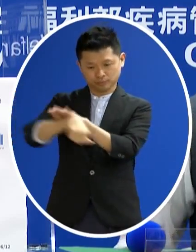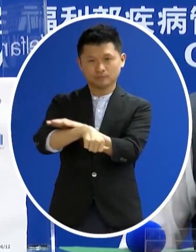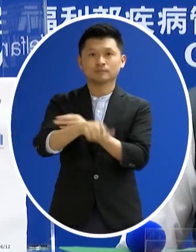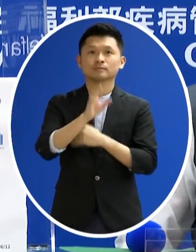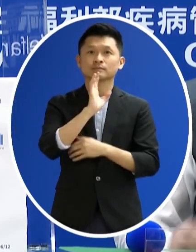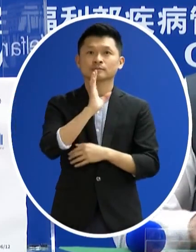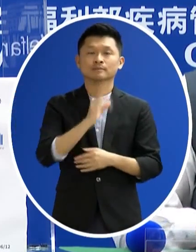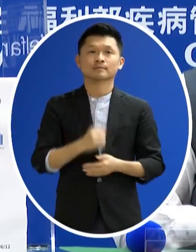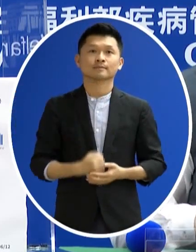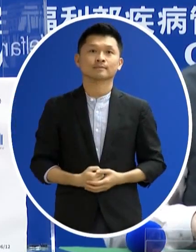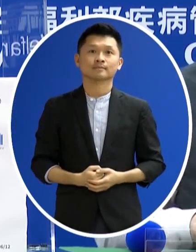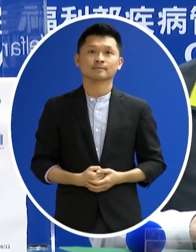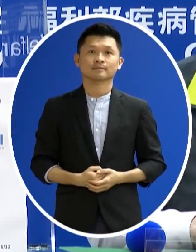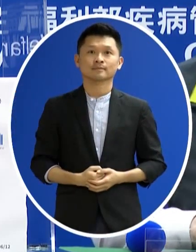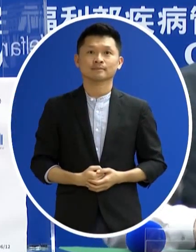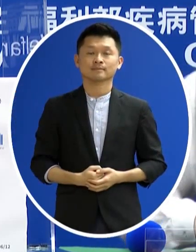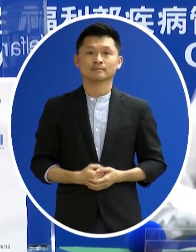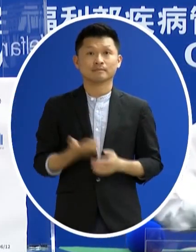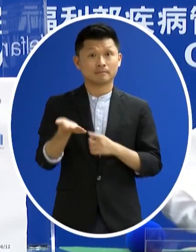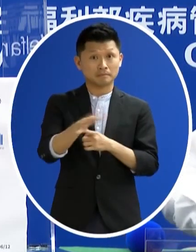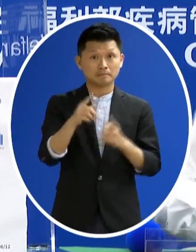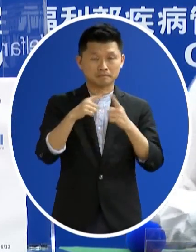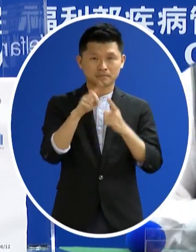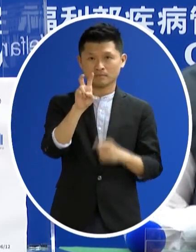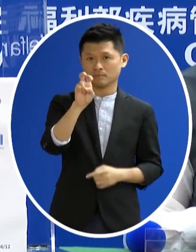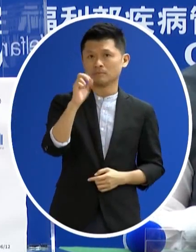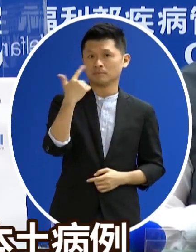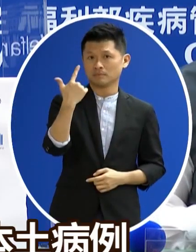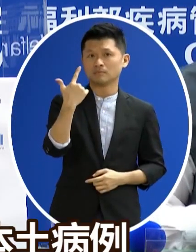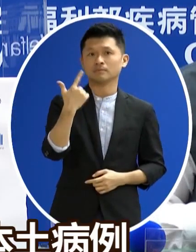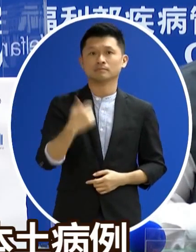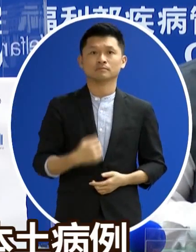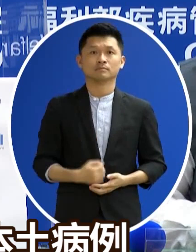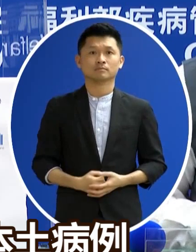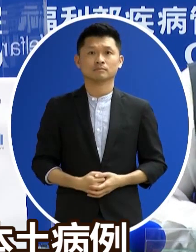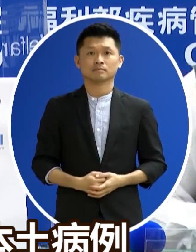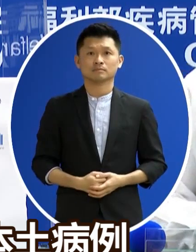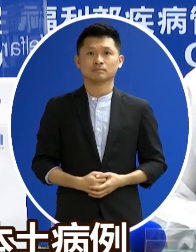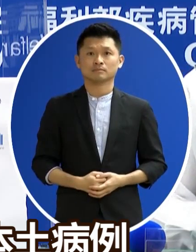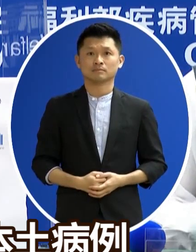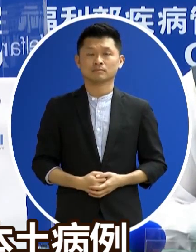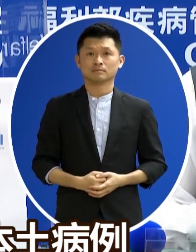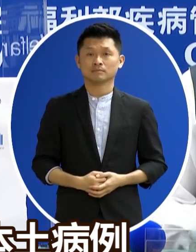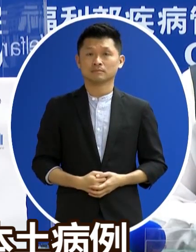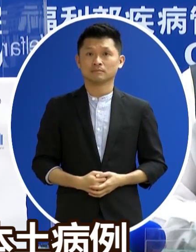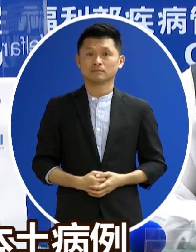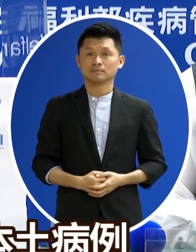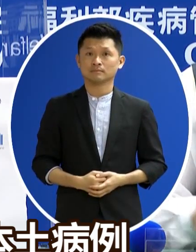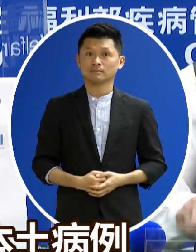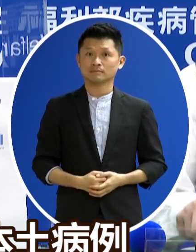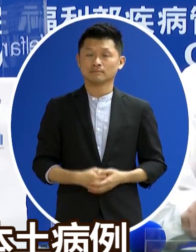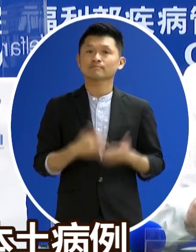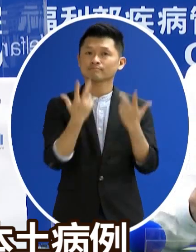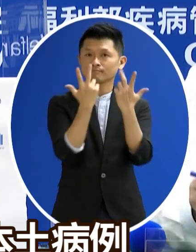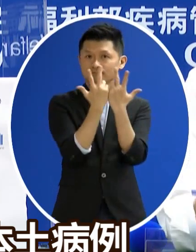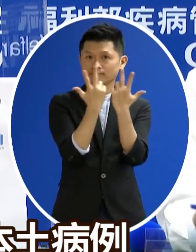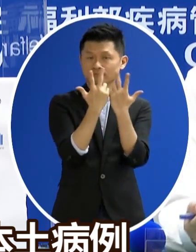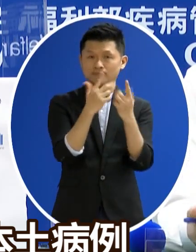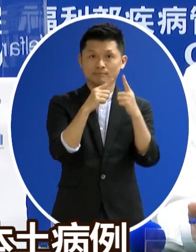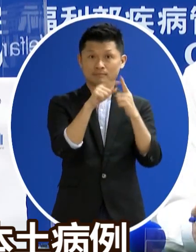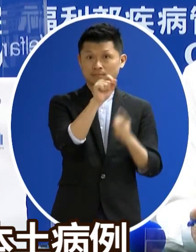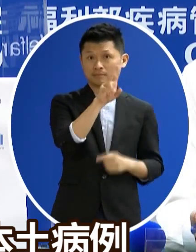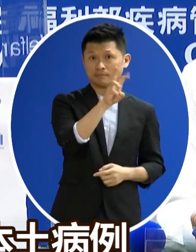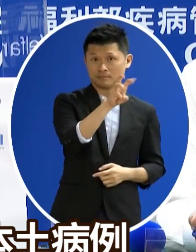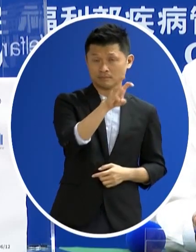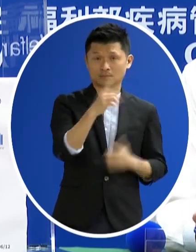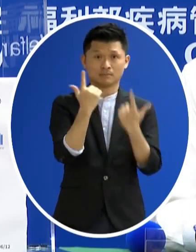例，那总死亡有26名。那分布的区域还是在新北市